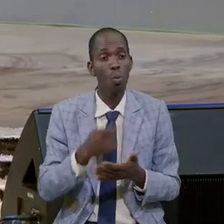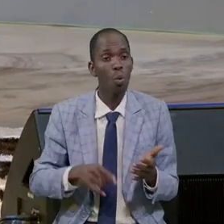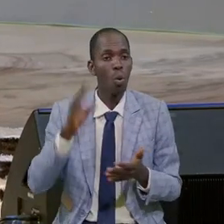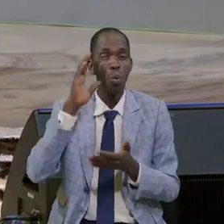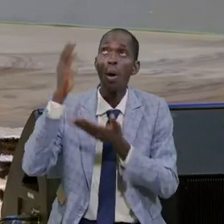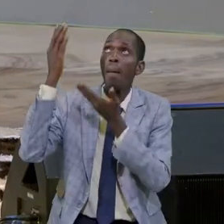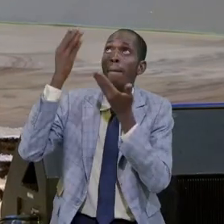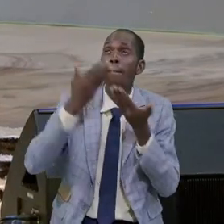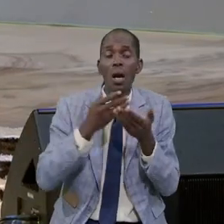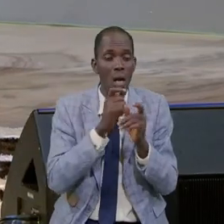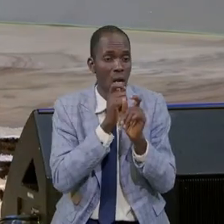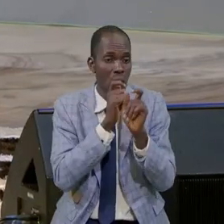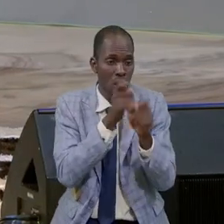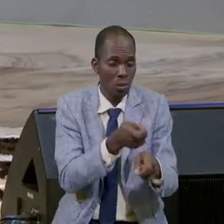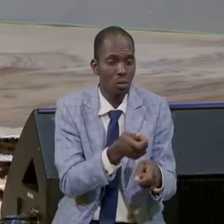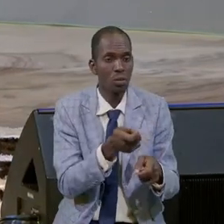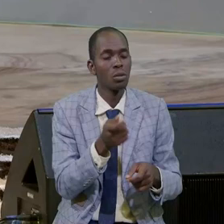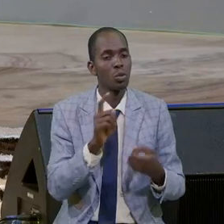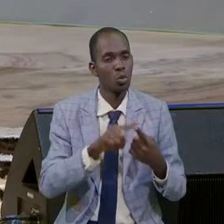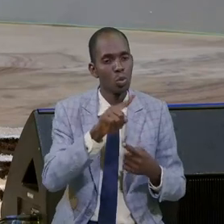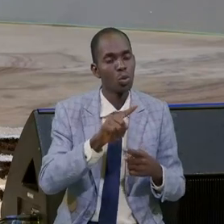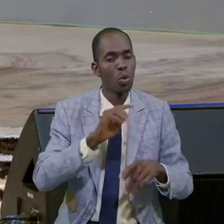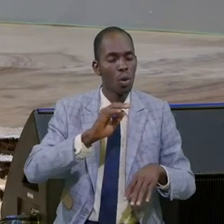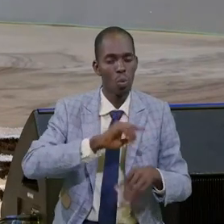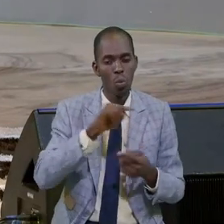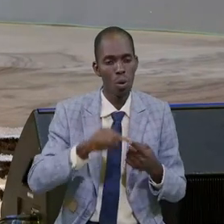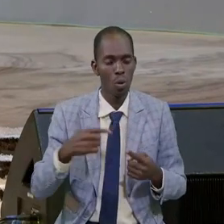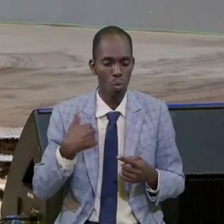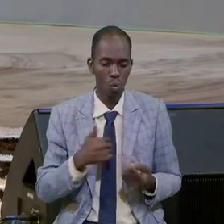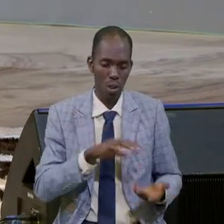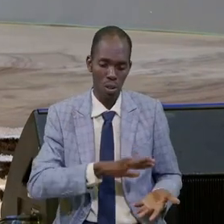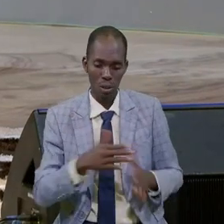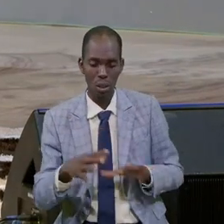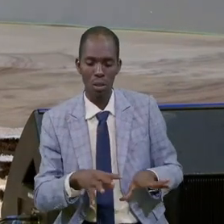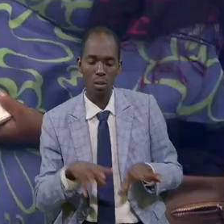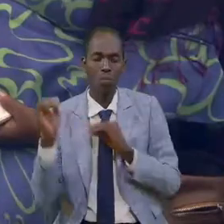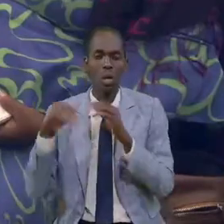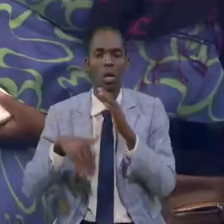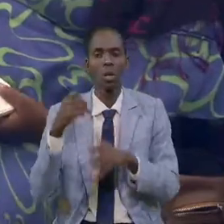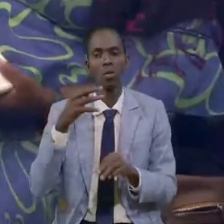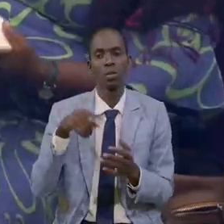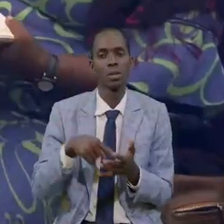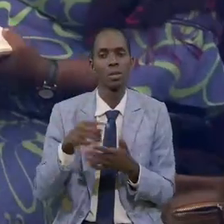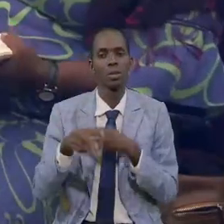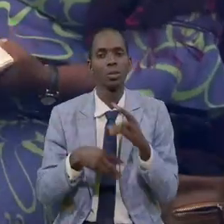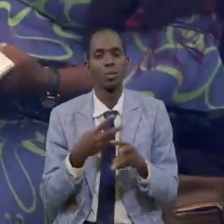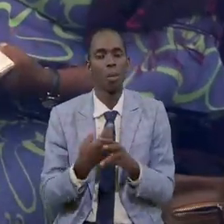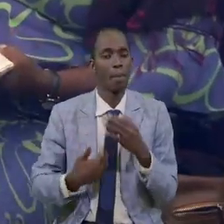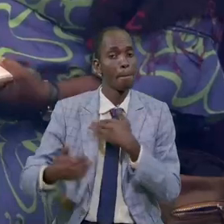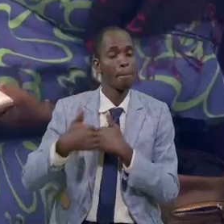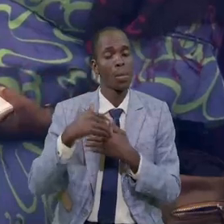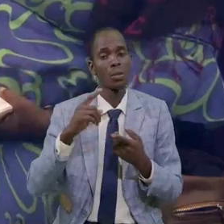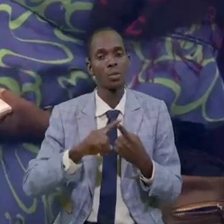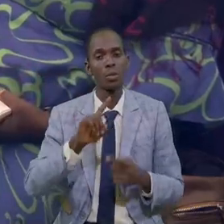la récompense à l'autre côté de l'éternité, lorsqu'on aura quitté le monde. Revenons à 1